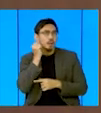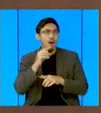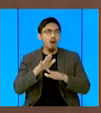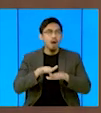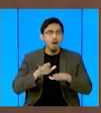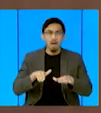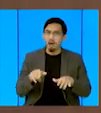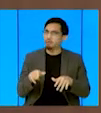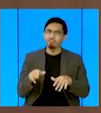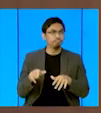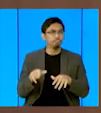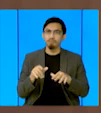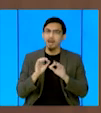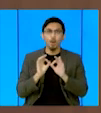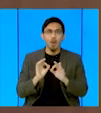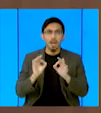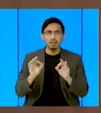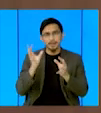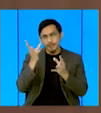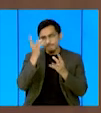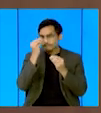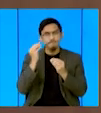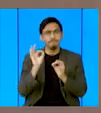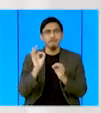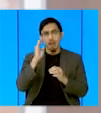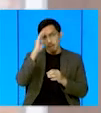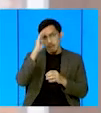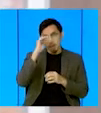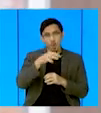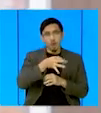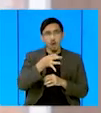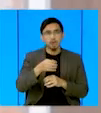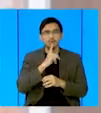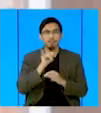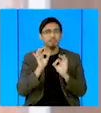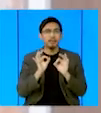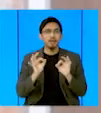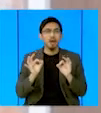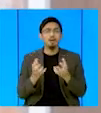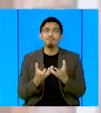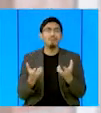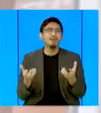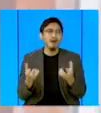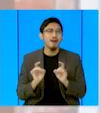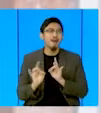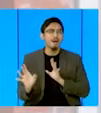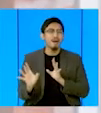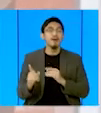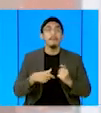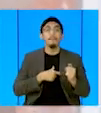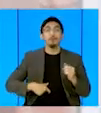mendapatkan edukasi yang sama kualitasnya seperti di Kota Medannya. Bagi Monica, Miss World bukan hanya sekedar